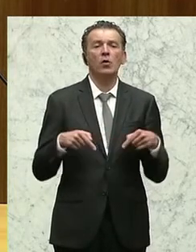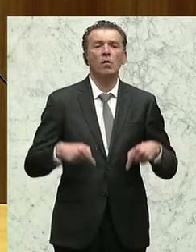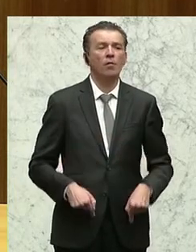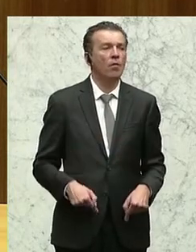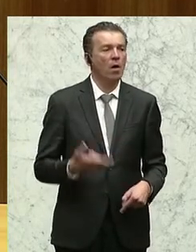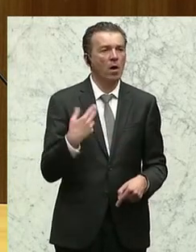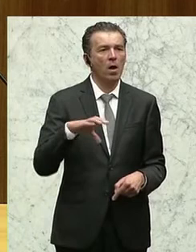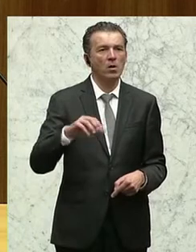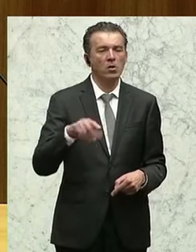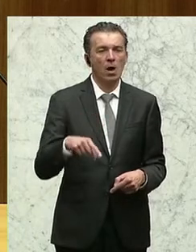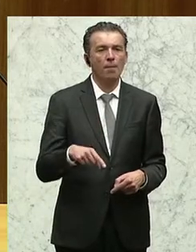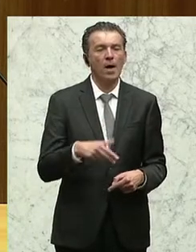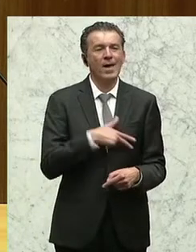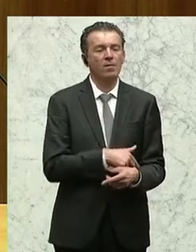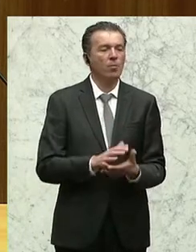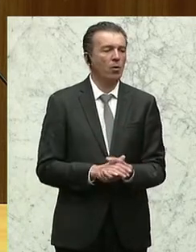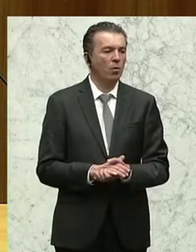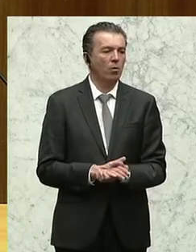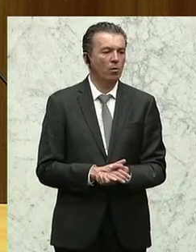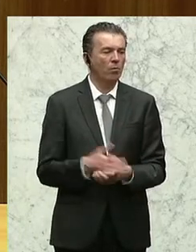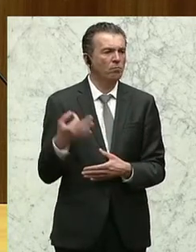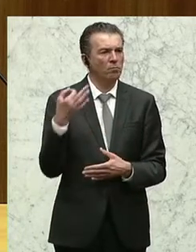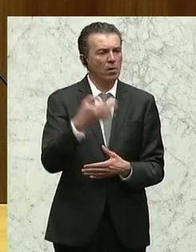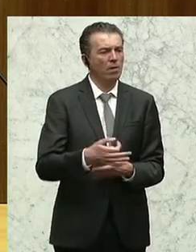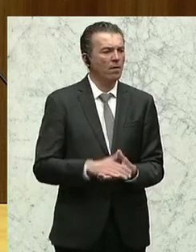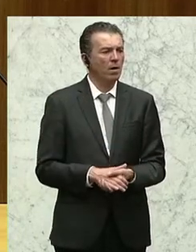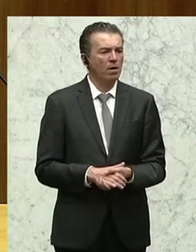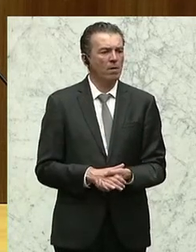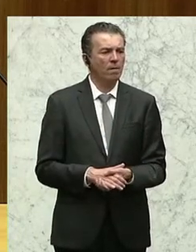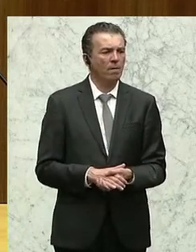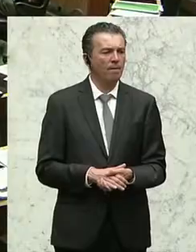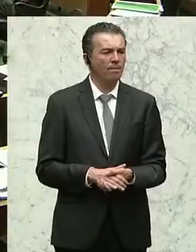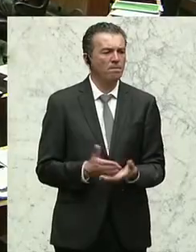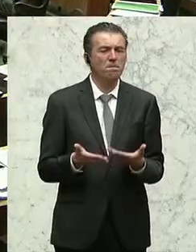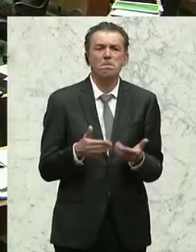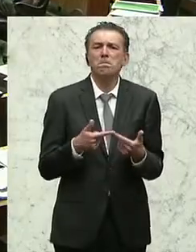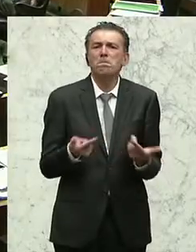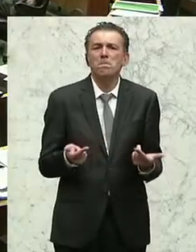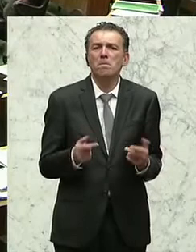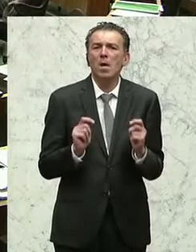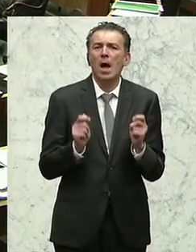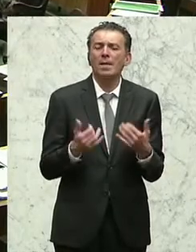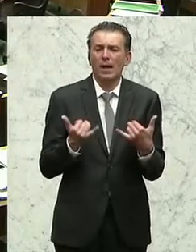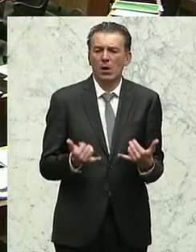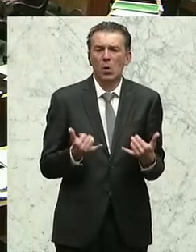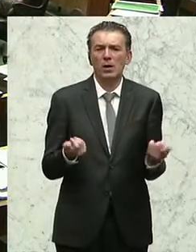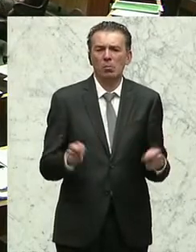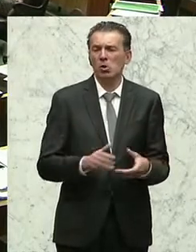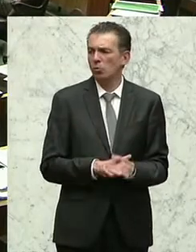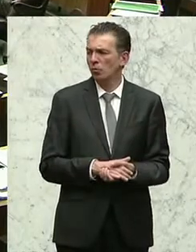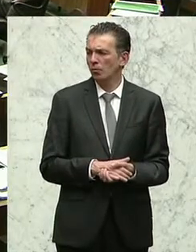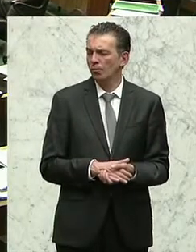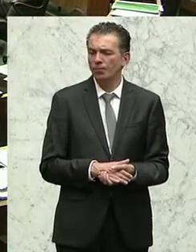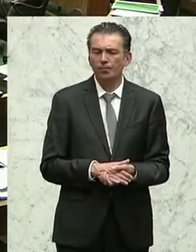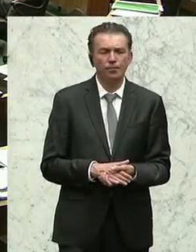Ausschussvorsitzenden Josef Czap von der SPÖ angefragt, wie es sich denn damit verhält mit diesem Antrag, der heute zur